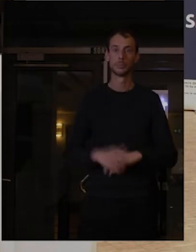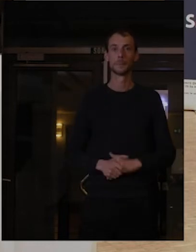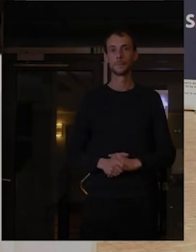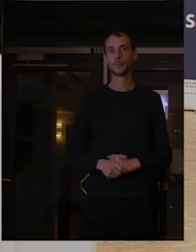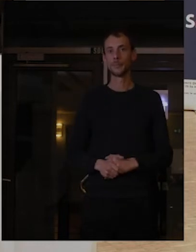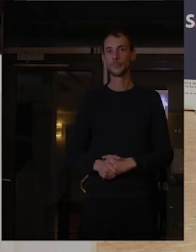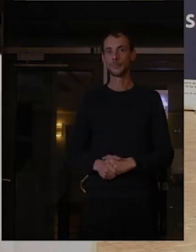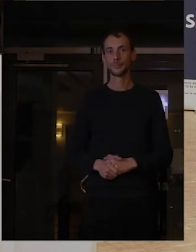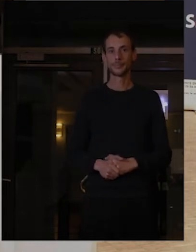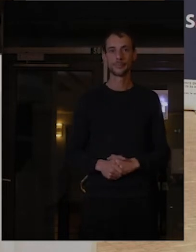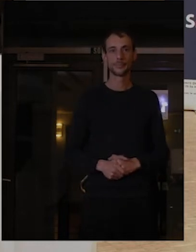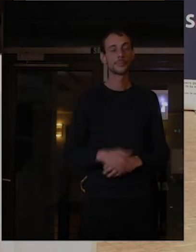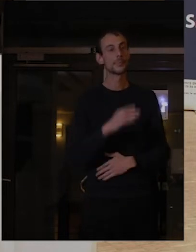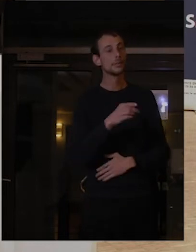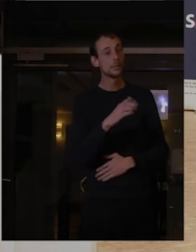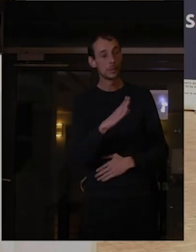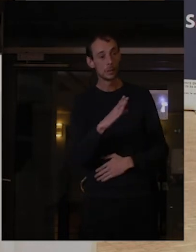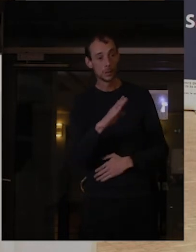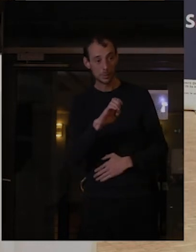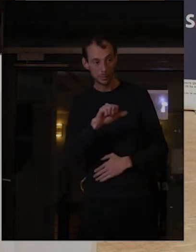Béatrice, tu veux prendre la parole ou... Non.